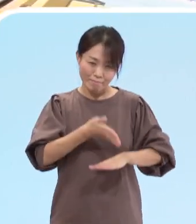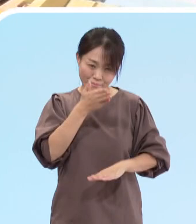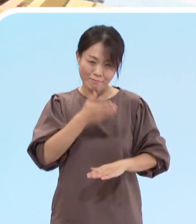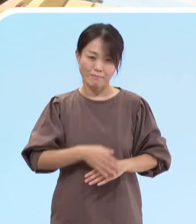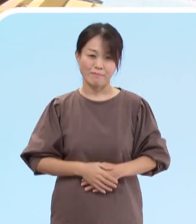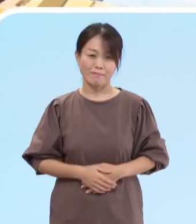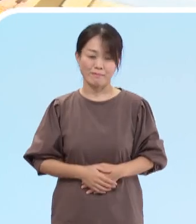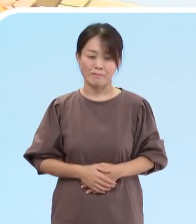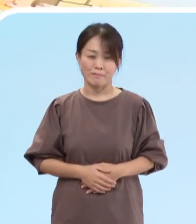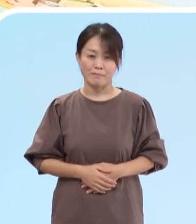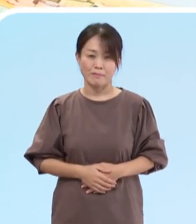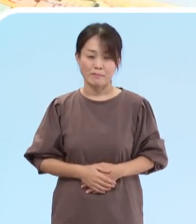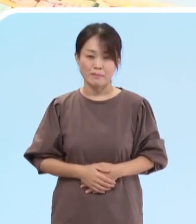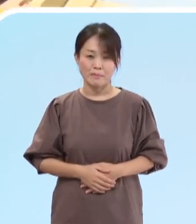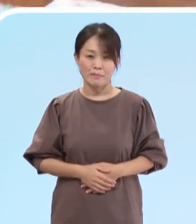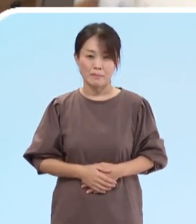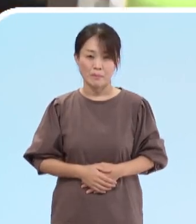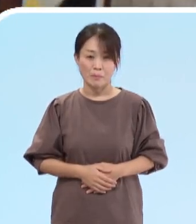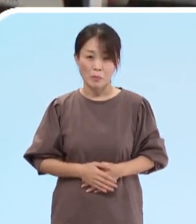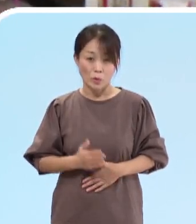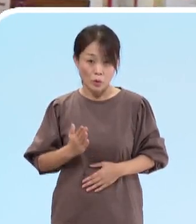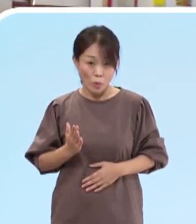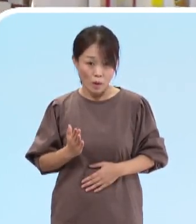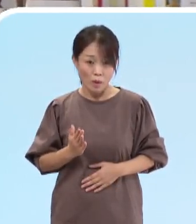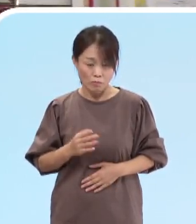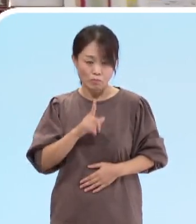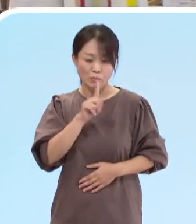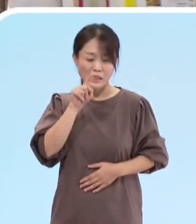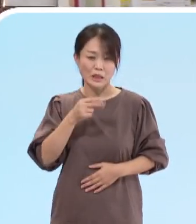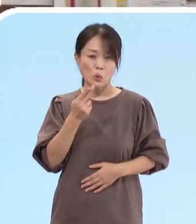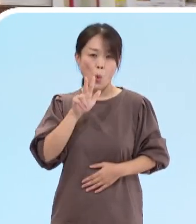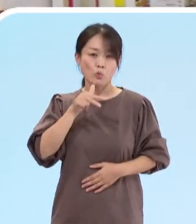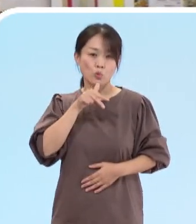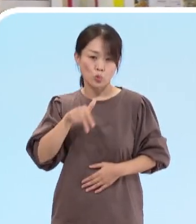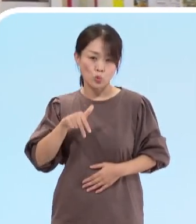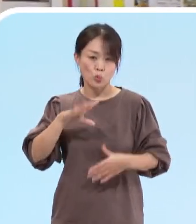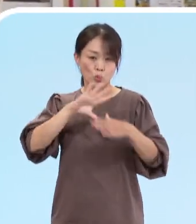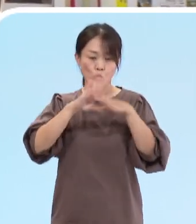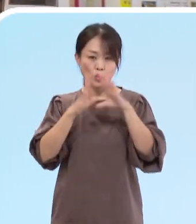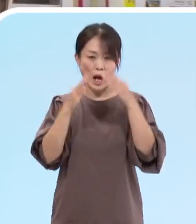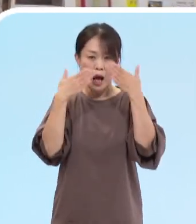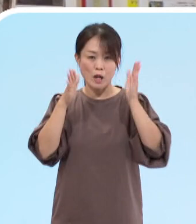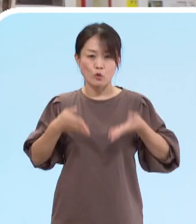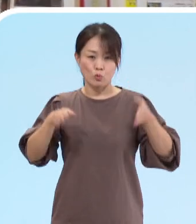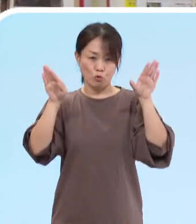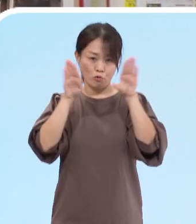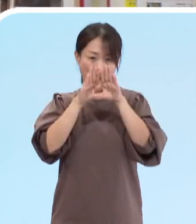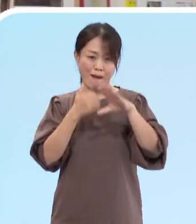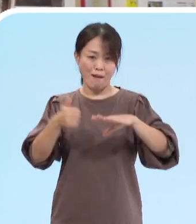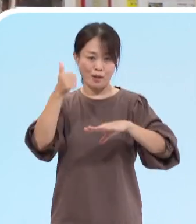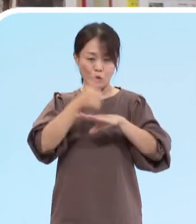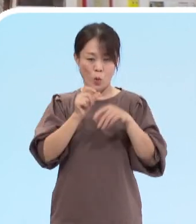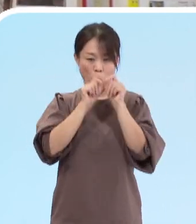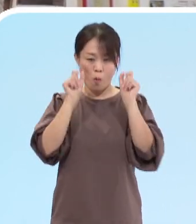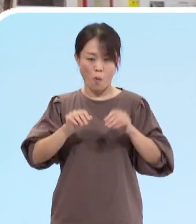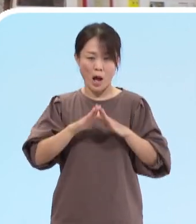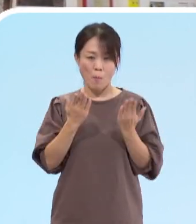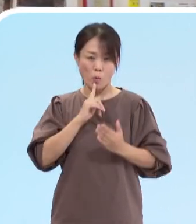にありがとうございます。あなたは ビートルズ文化博物館館長岡本早苗と言います。